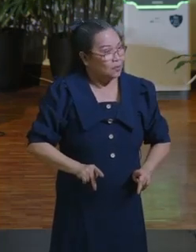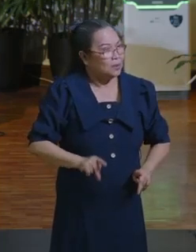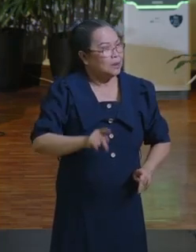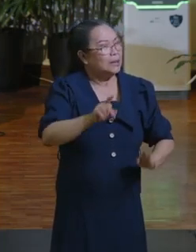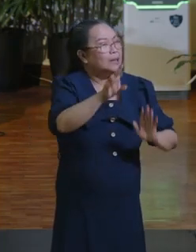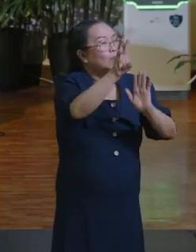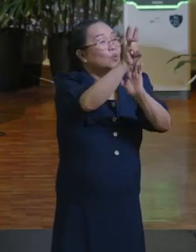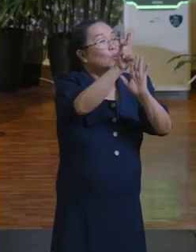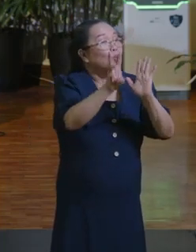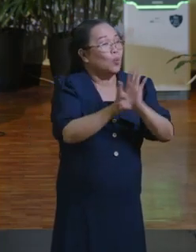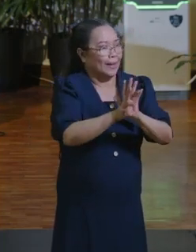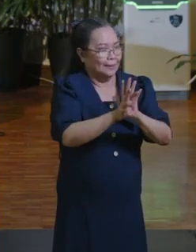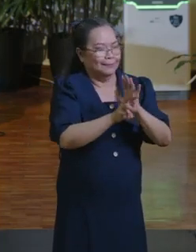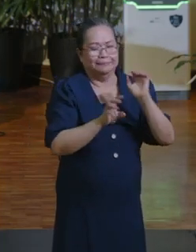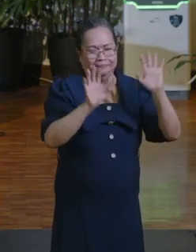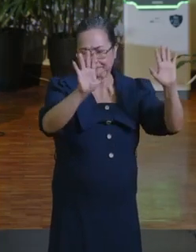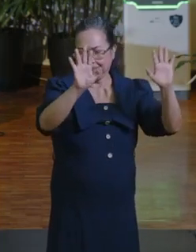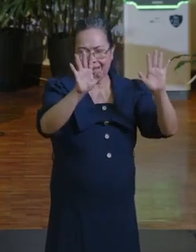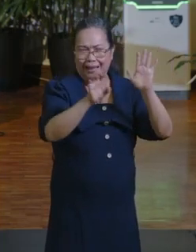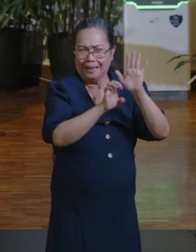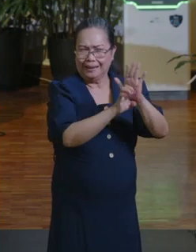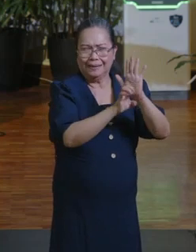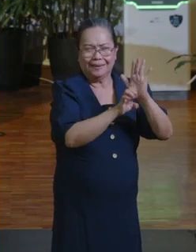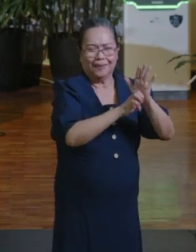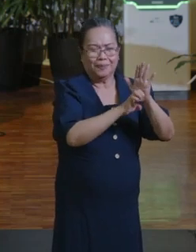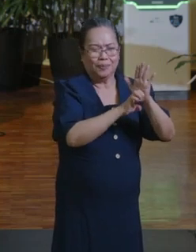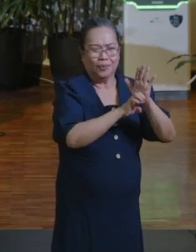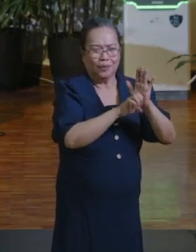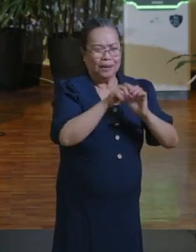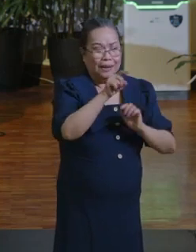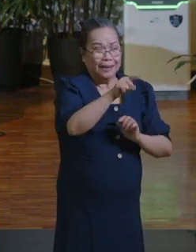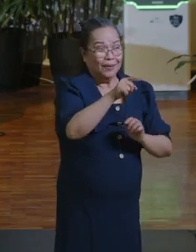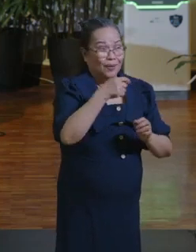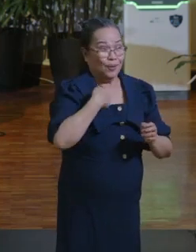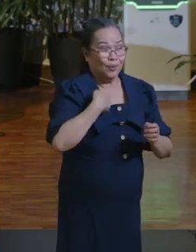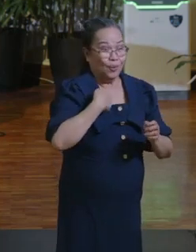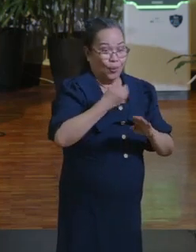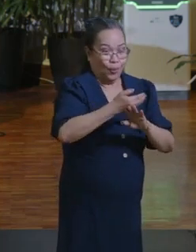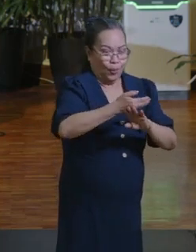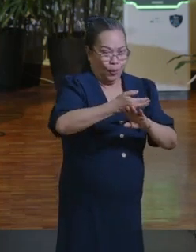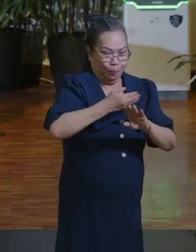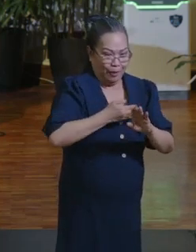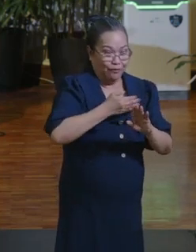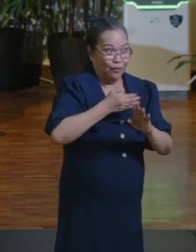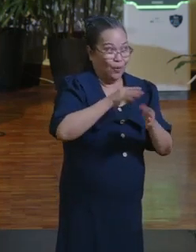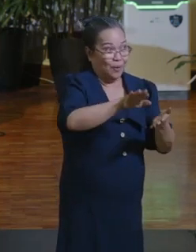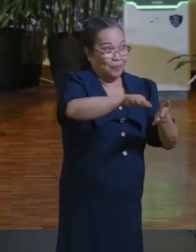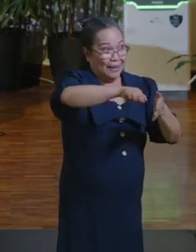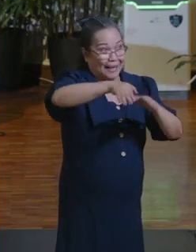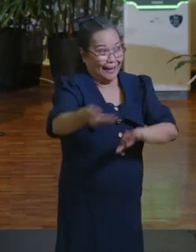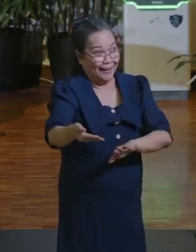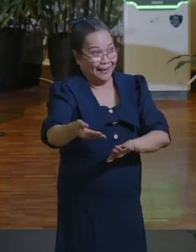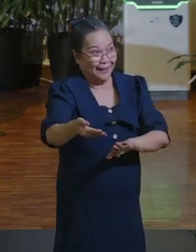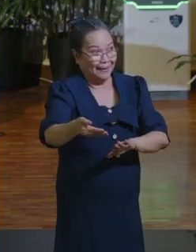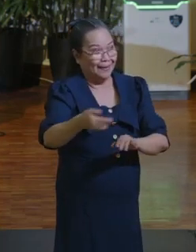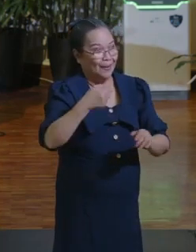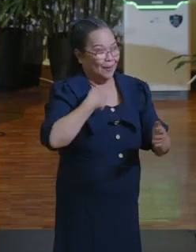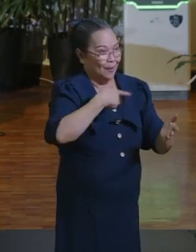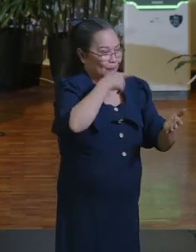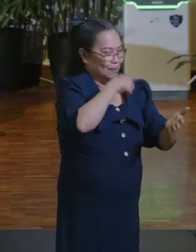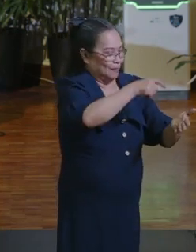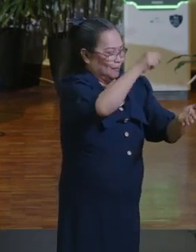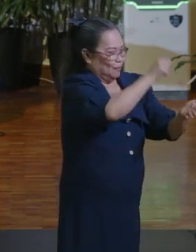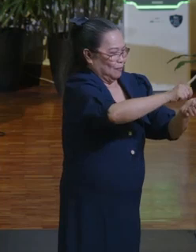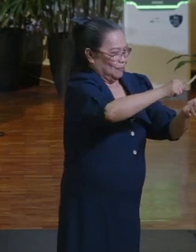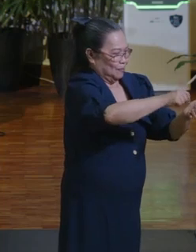and testament kumbaga, na hindi pwedeng palitan, lalo na kung patay na yung nag-last will and testament.